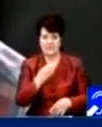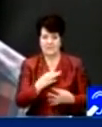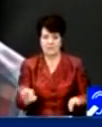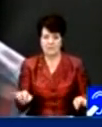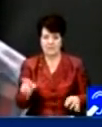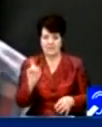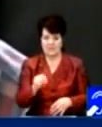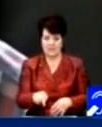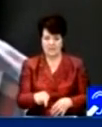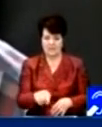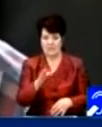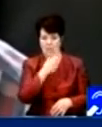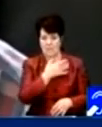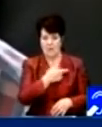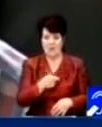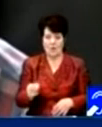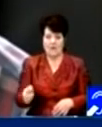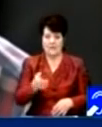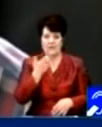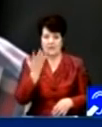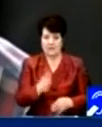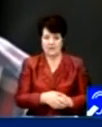această perioadă când se